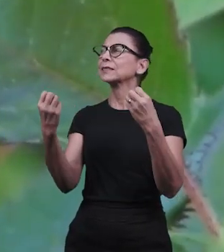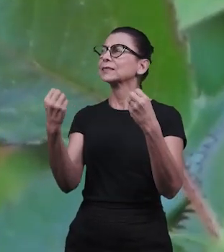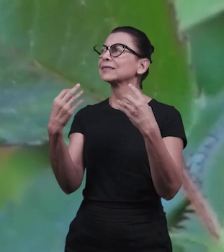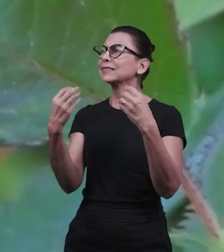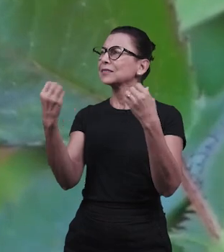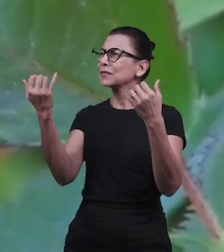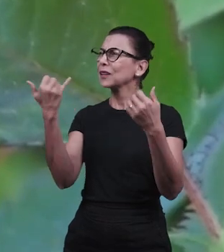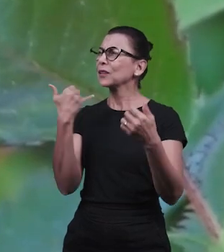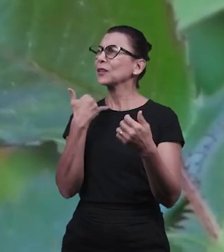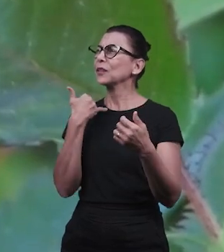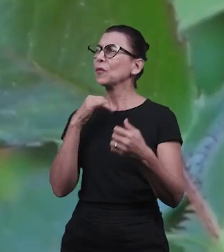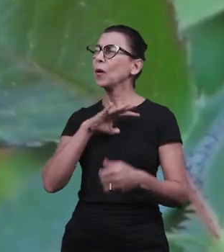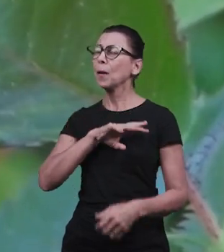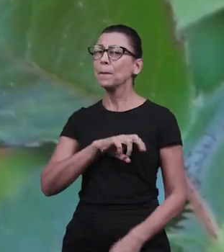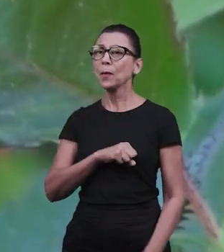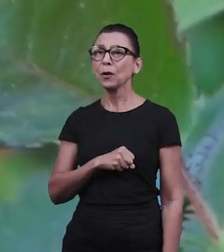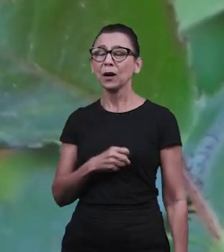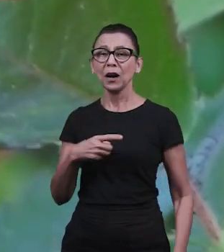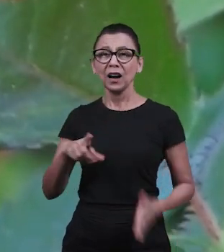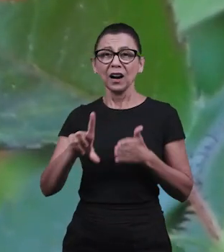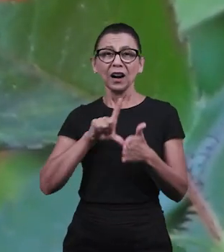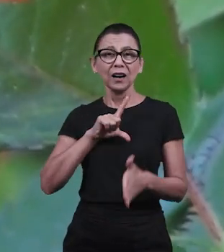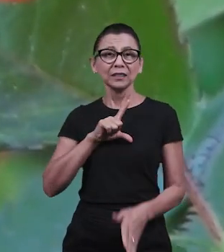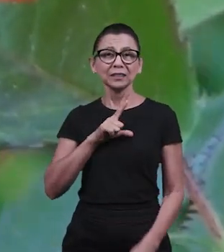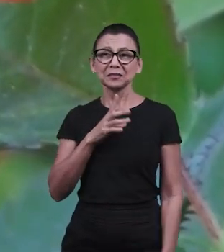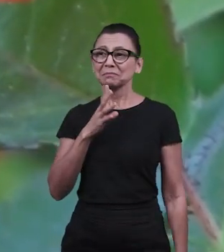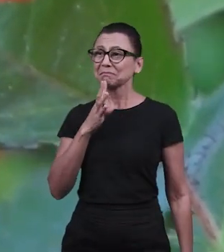Проговорил ко мне любви, которой я раньше не знал.